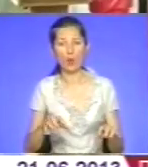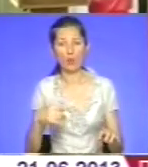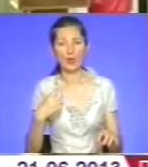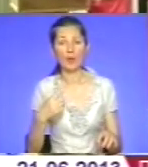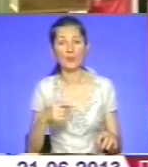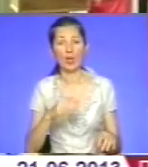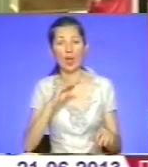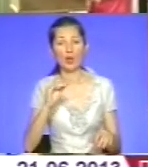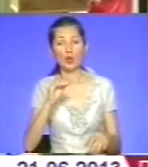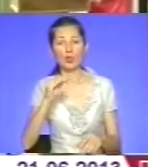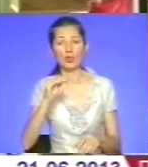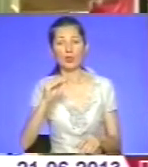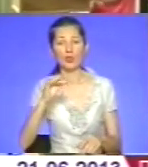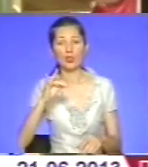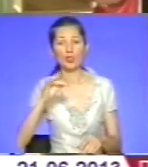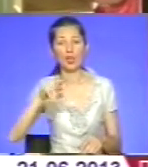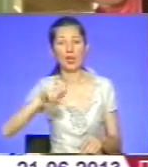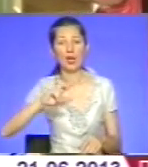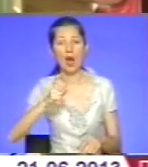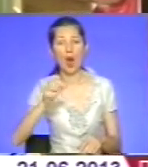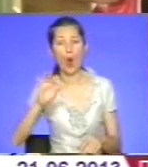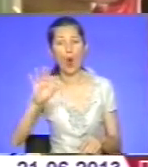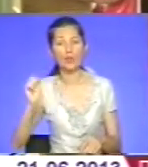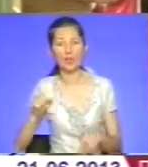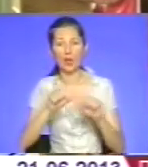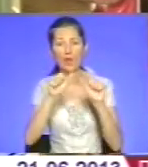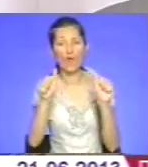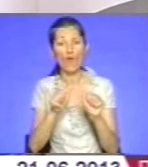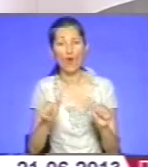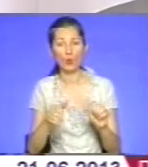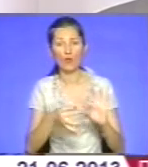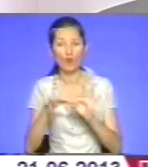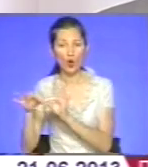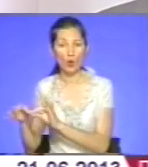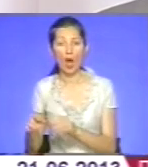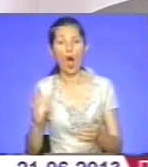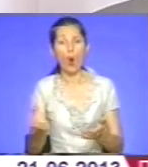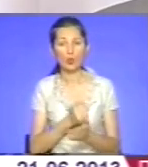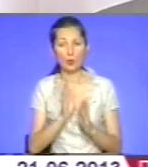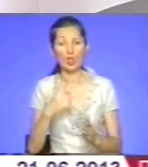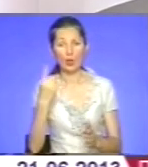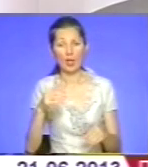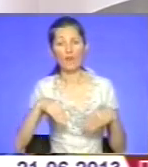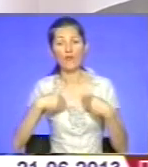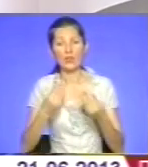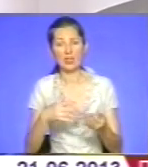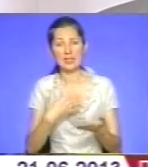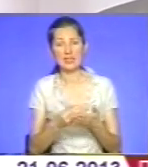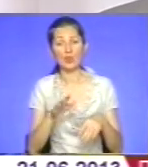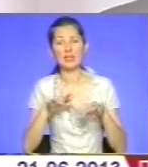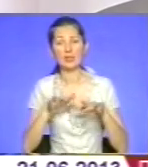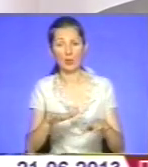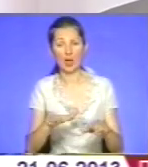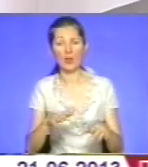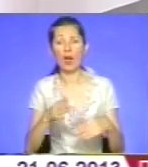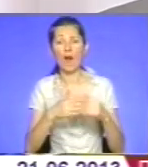Желіховський. А формула успіху тільки одна, може бути тільки одною – це віддані своїй справі, фаховість і людські якості. В першу